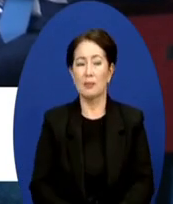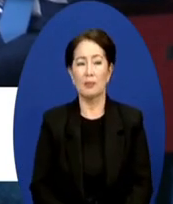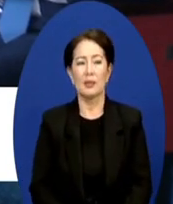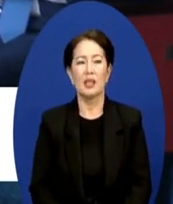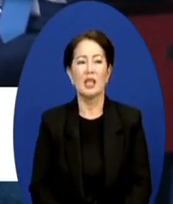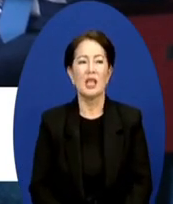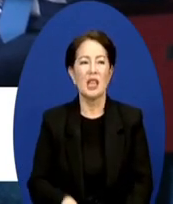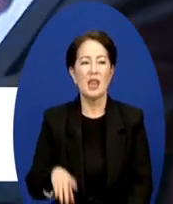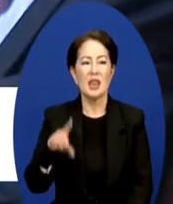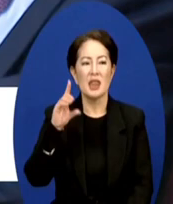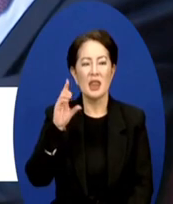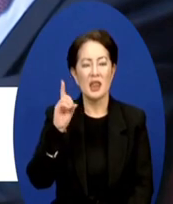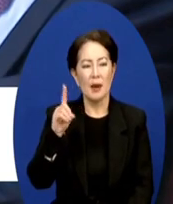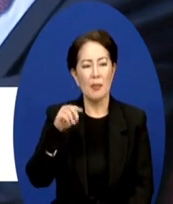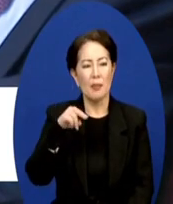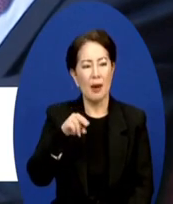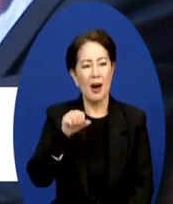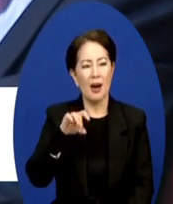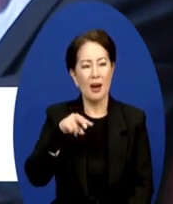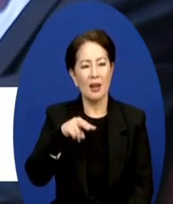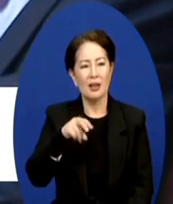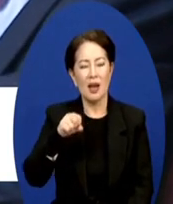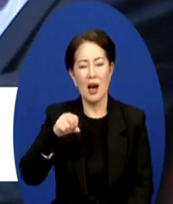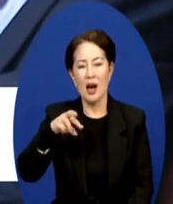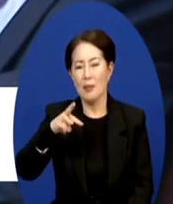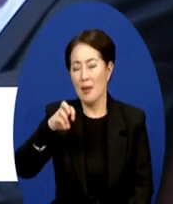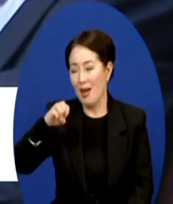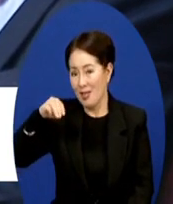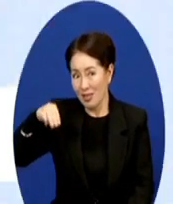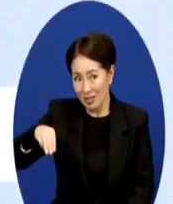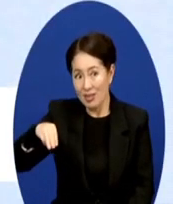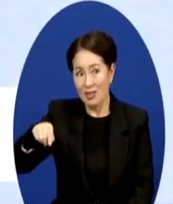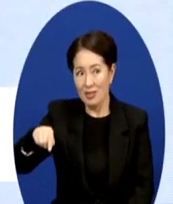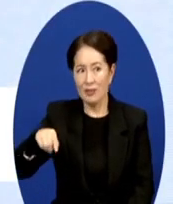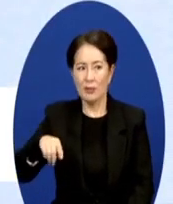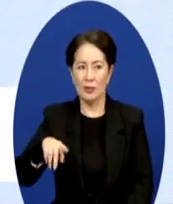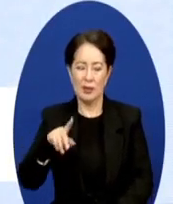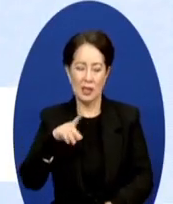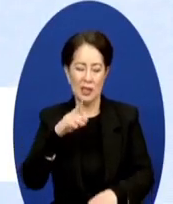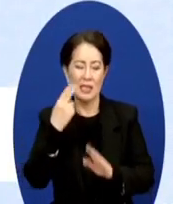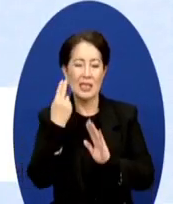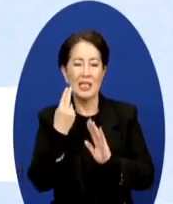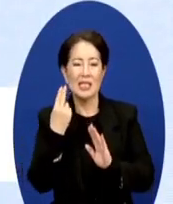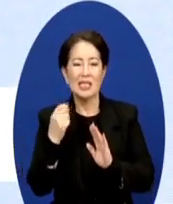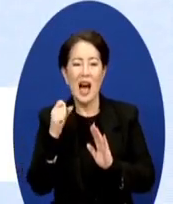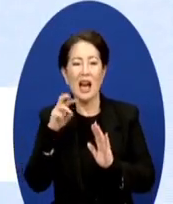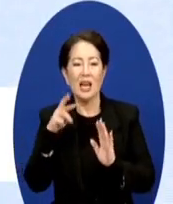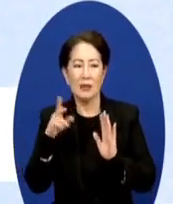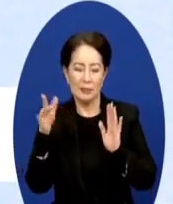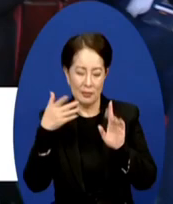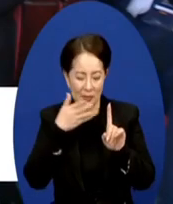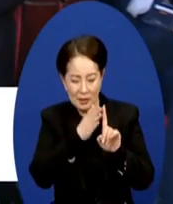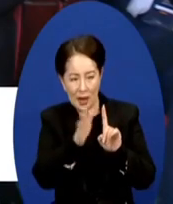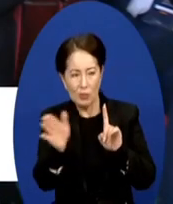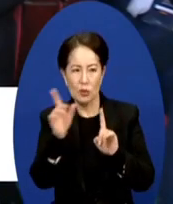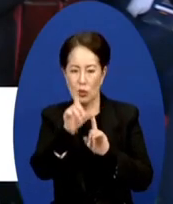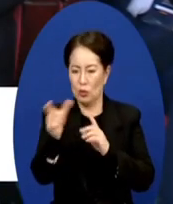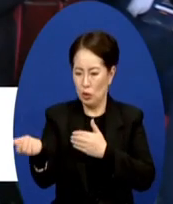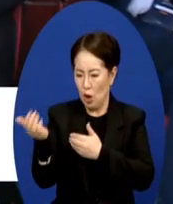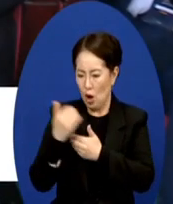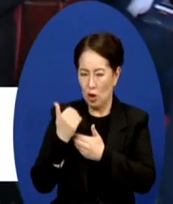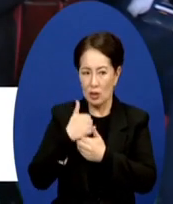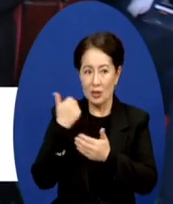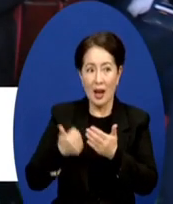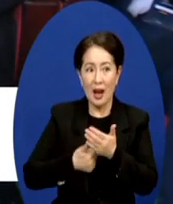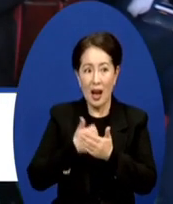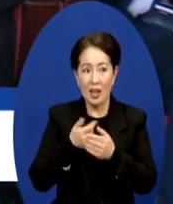Ди парламент төслийн зорилго нь хууль тогтоох үйл ажиллагаанд цахимаар дамжуулан ард түмний сандыг тусгах оролцоог нь хангахад чиглэж